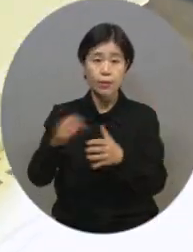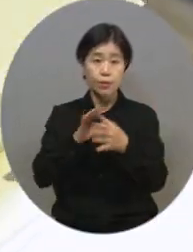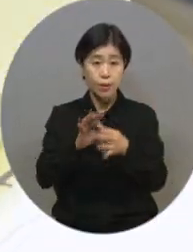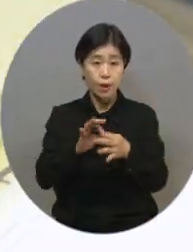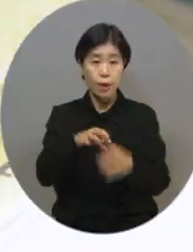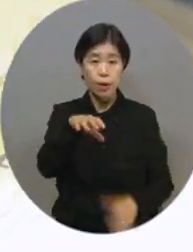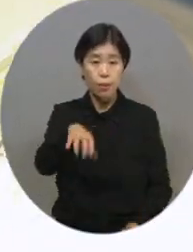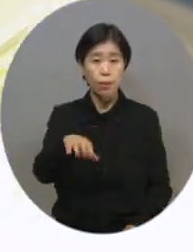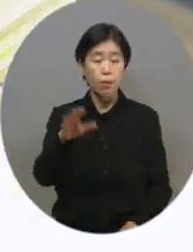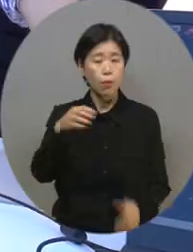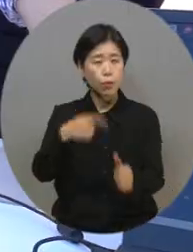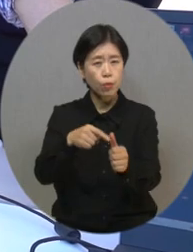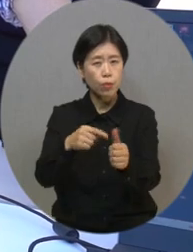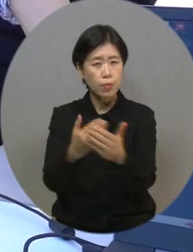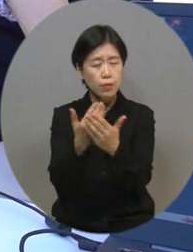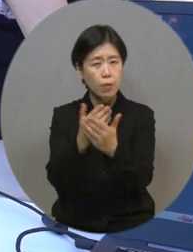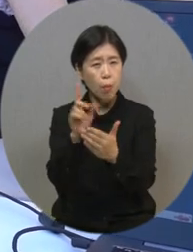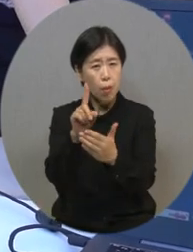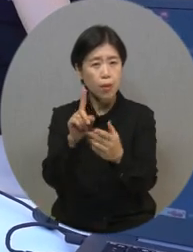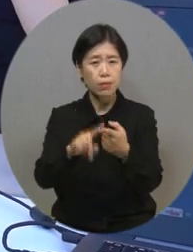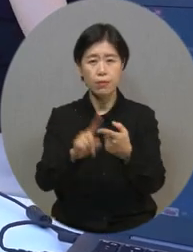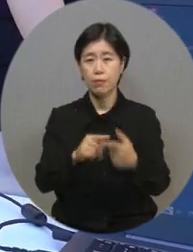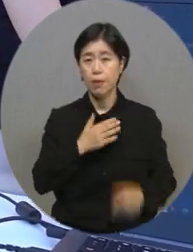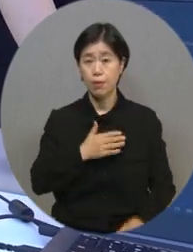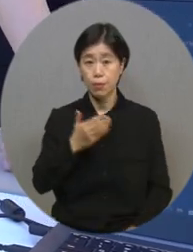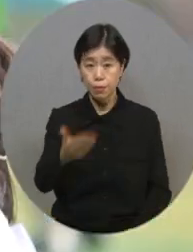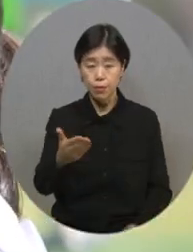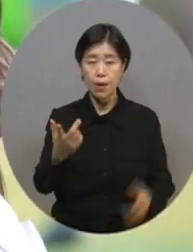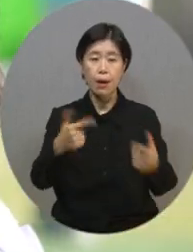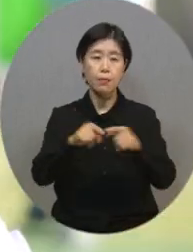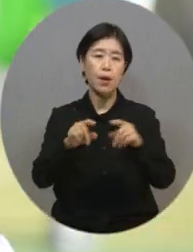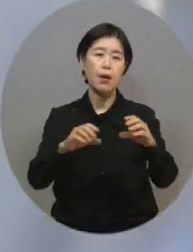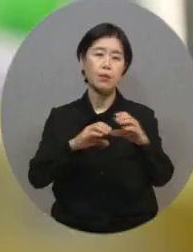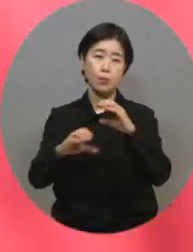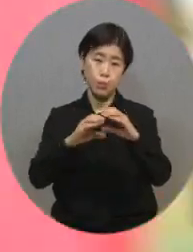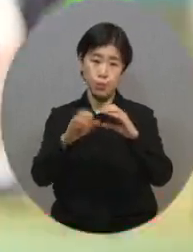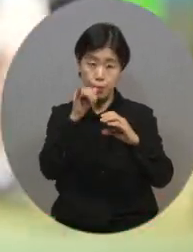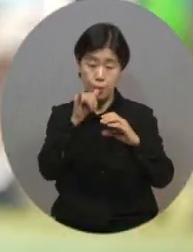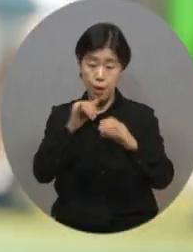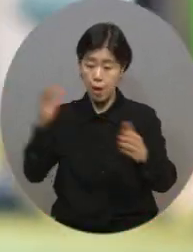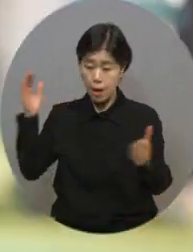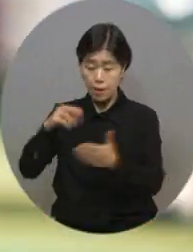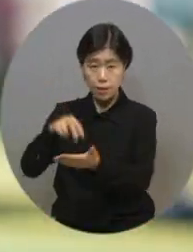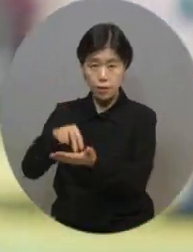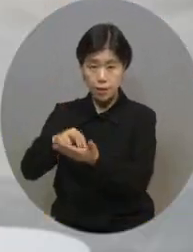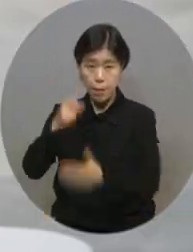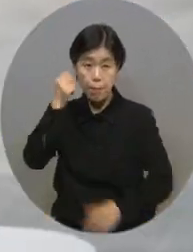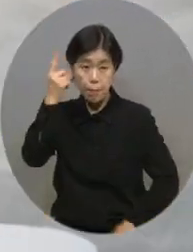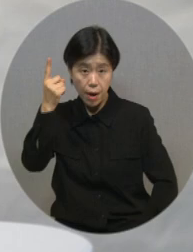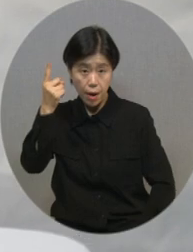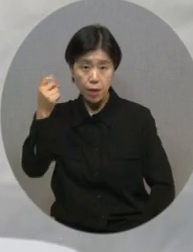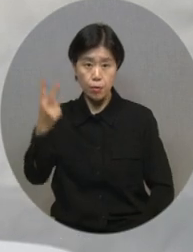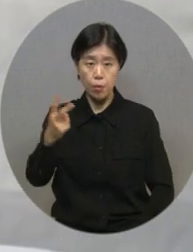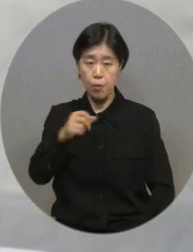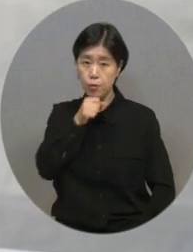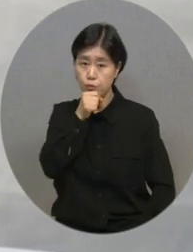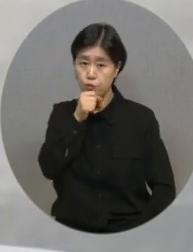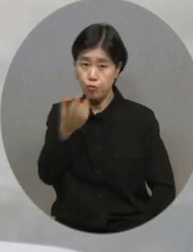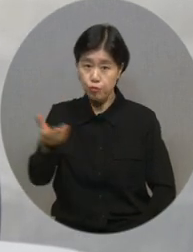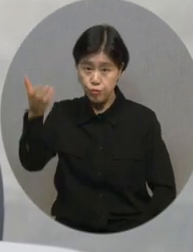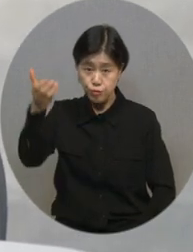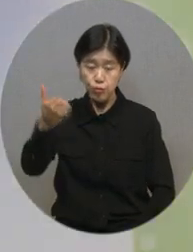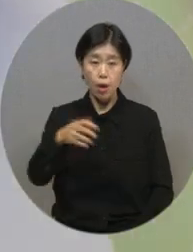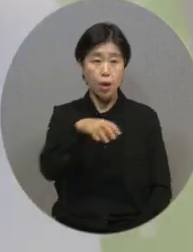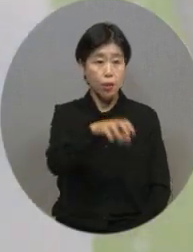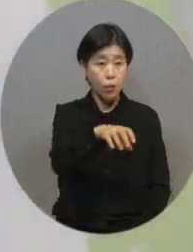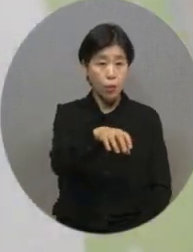발전 방향이 제시되고 교육공동체가 함께 소통하여 학생들에게는 창의성 향상과 학업 성장을, 지역교육에는